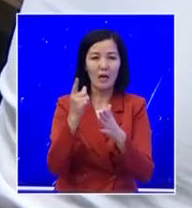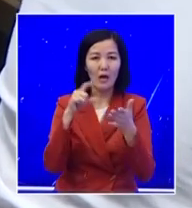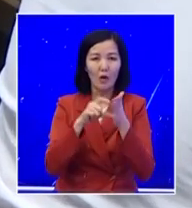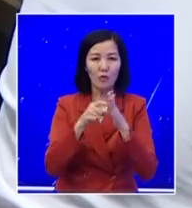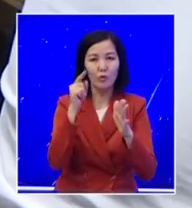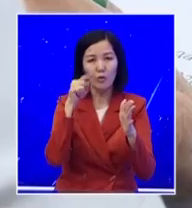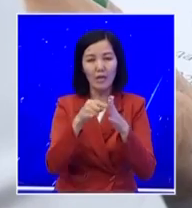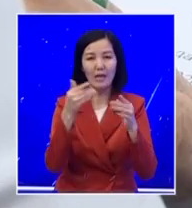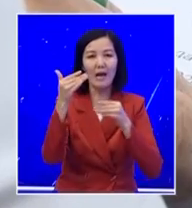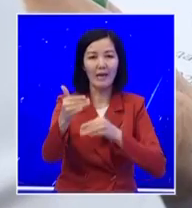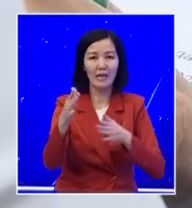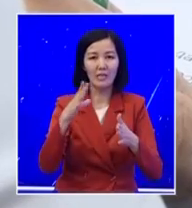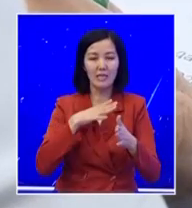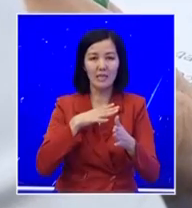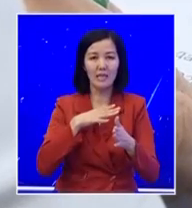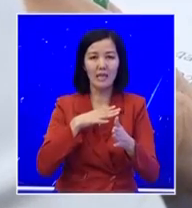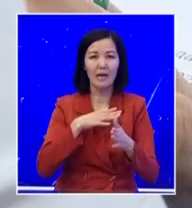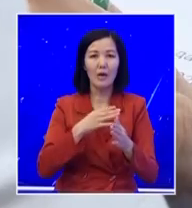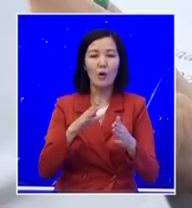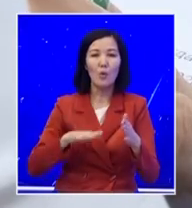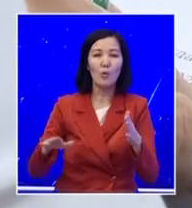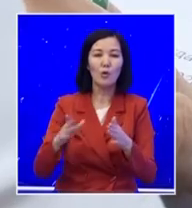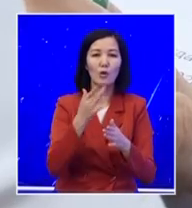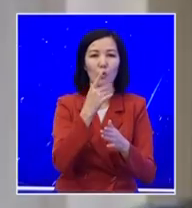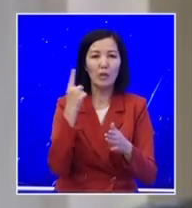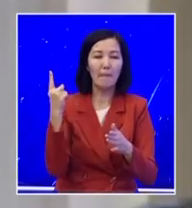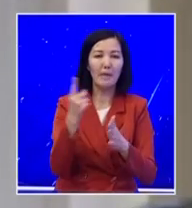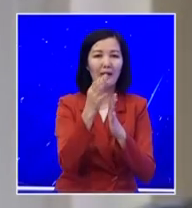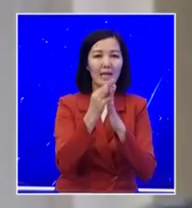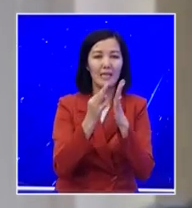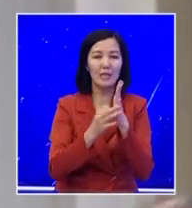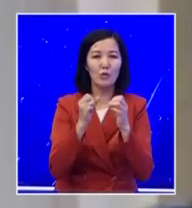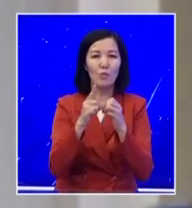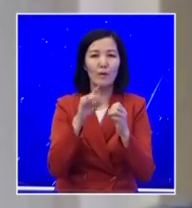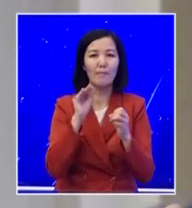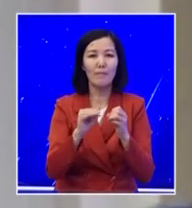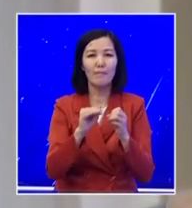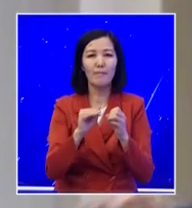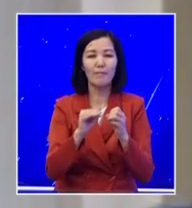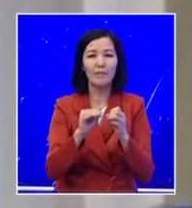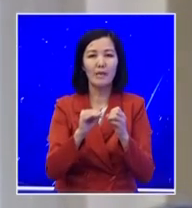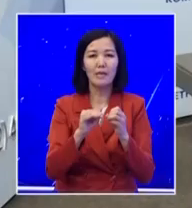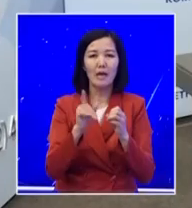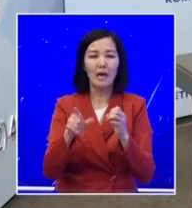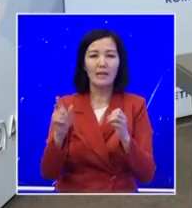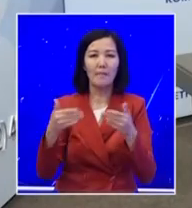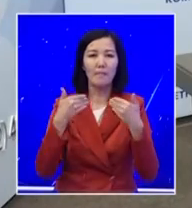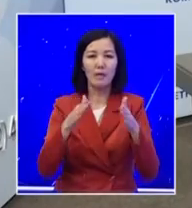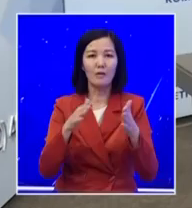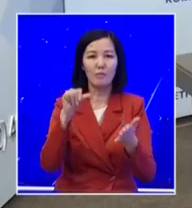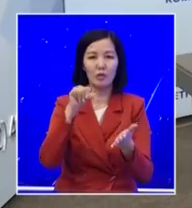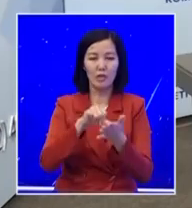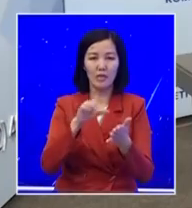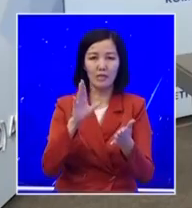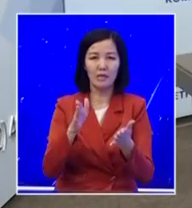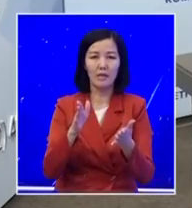Аудиторияда арақашықтықты сақталады. Айта кетейік, өңірде ұлттық бірыңғай тестілеуі 11 мыңнан аса мектеп